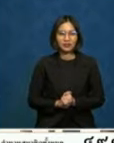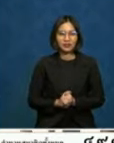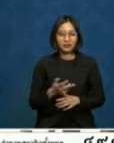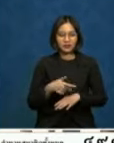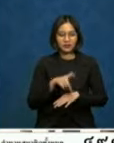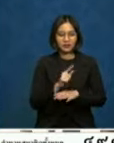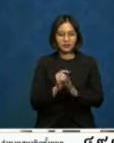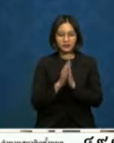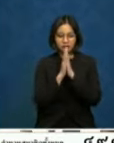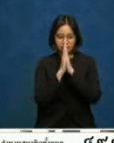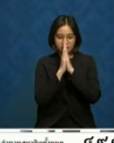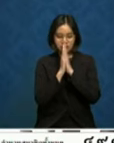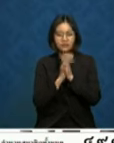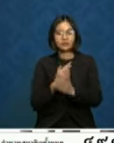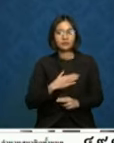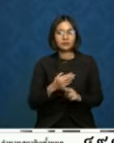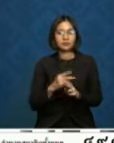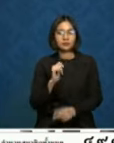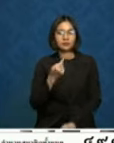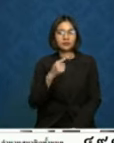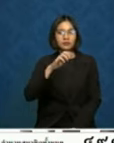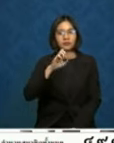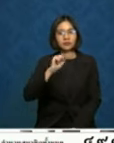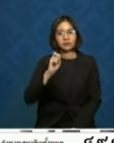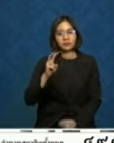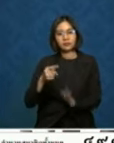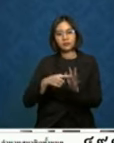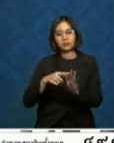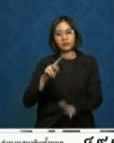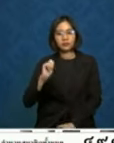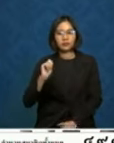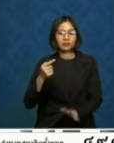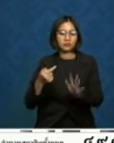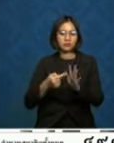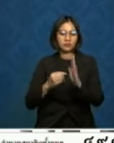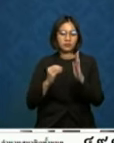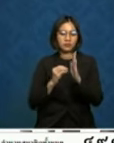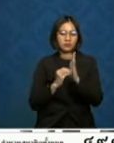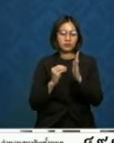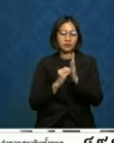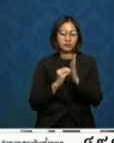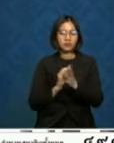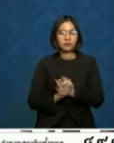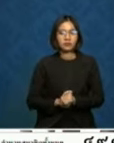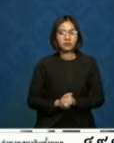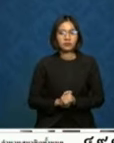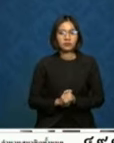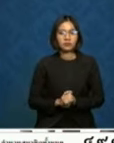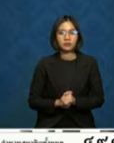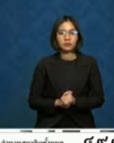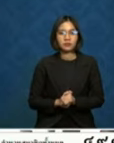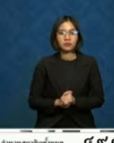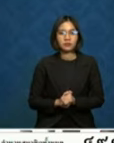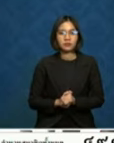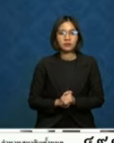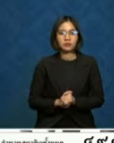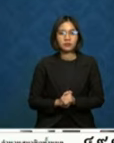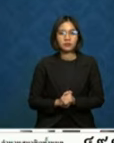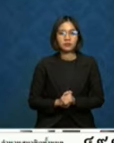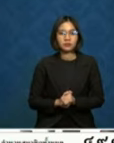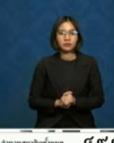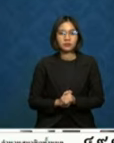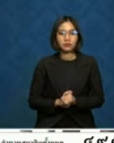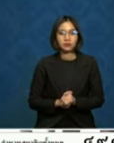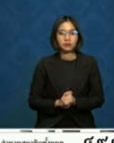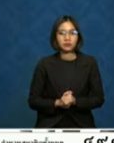เรียนท่านประธานที่เคารพค่ะดิฉันทิศนาชินวัลสสแบบแบ่งเขตกรุงเทพมหานครเขต2หรือเขตปทุมวันสาทรและราชเทวีกรุงเ